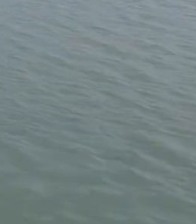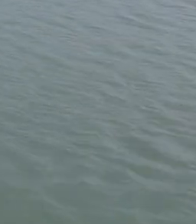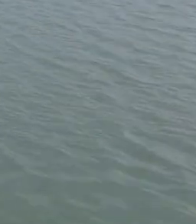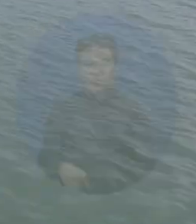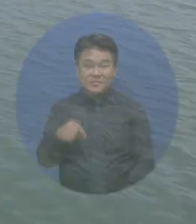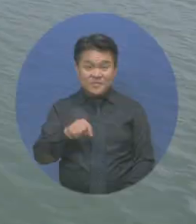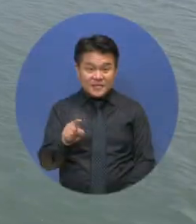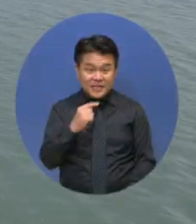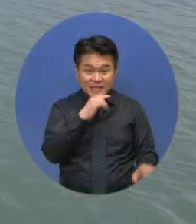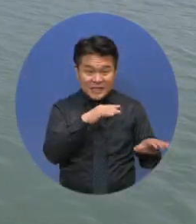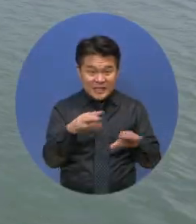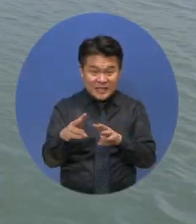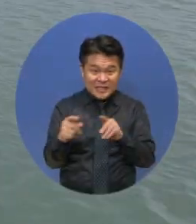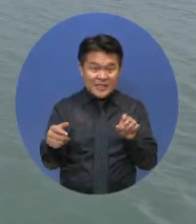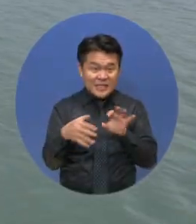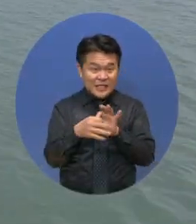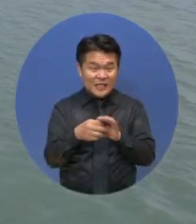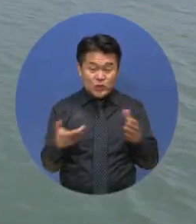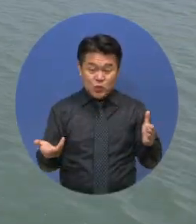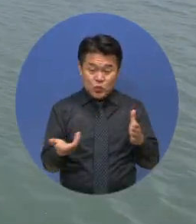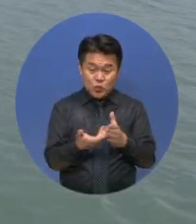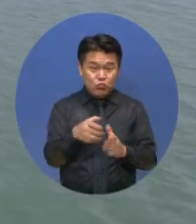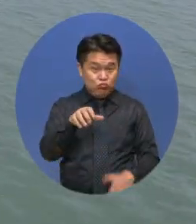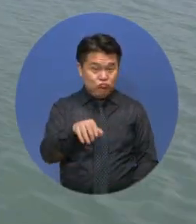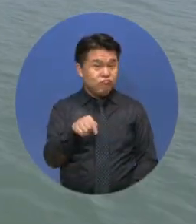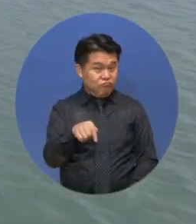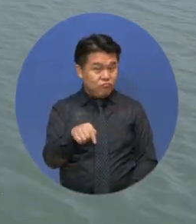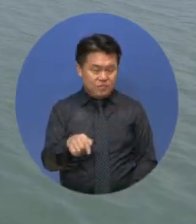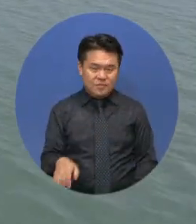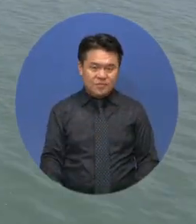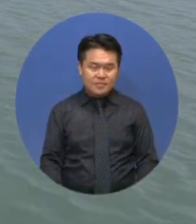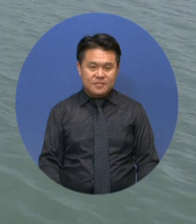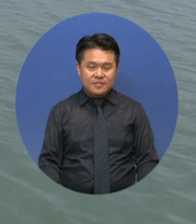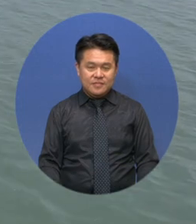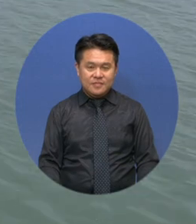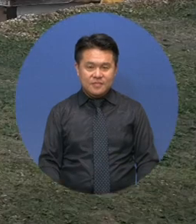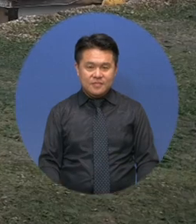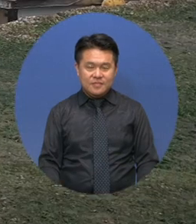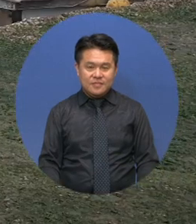이곳은 바다와 육지를 이어주는 항구의 역할도 합니다.